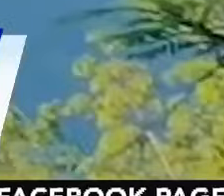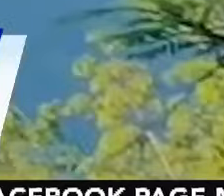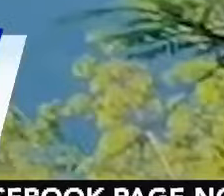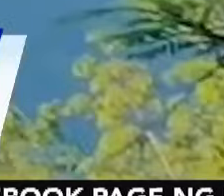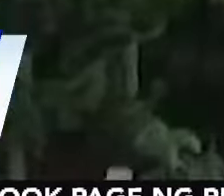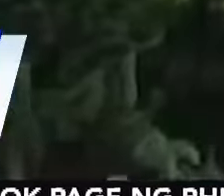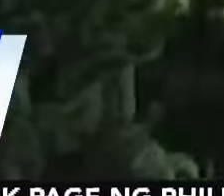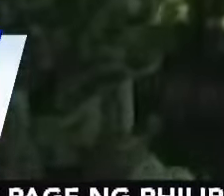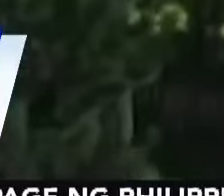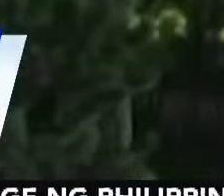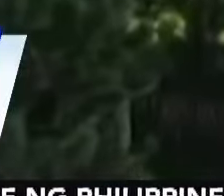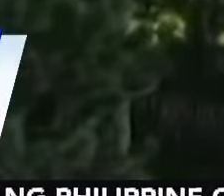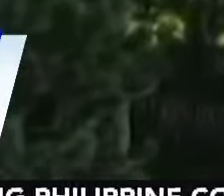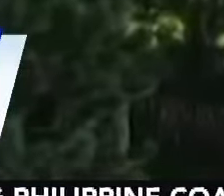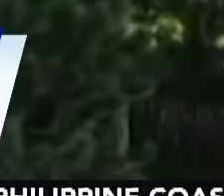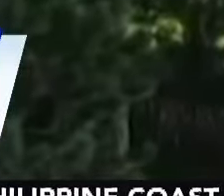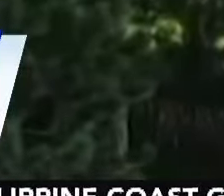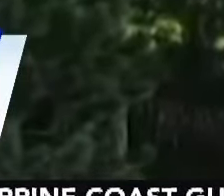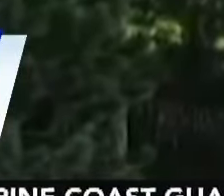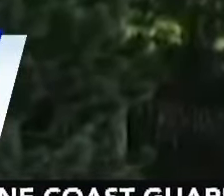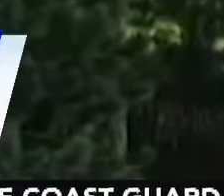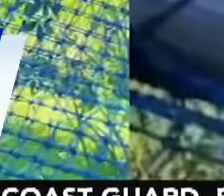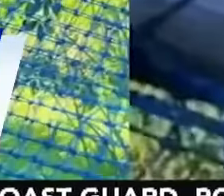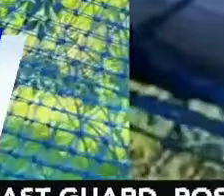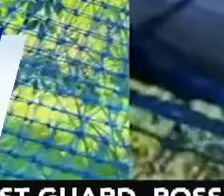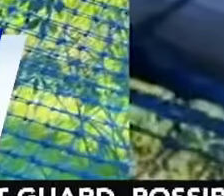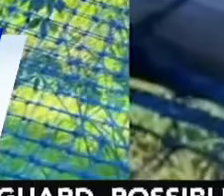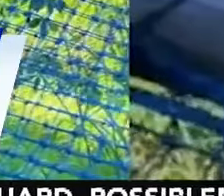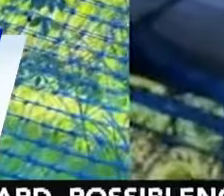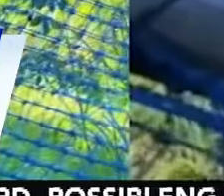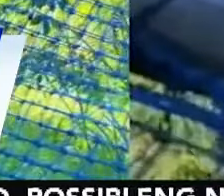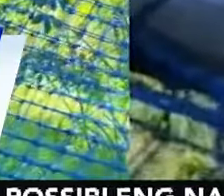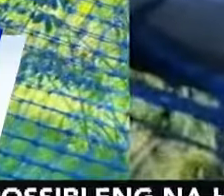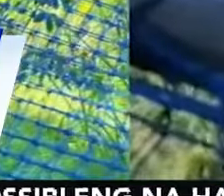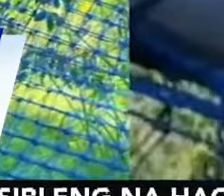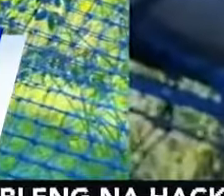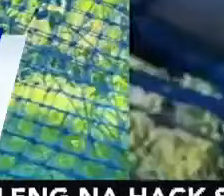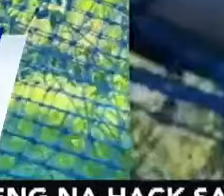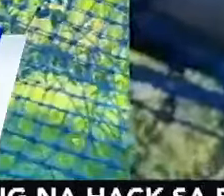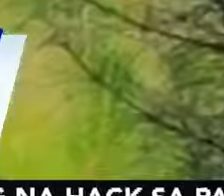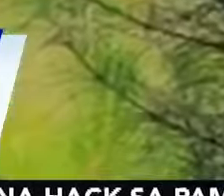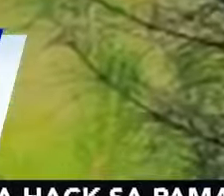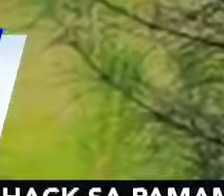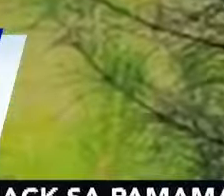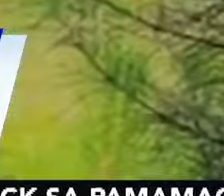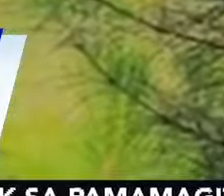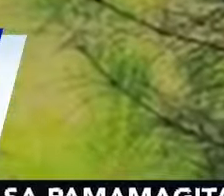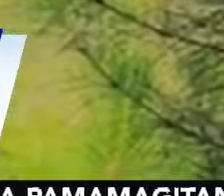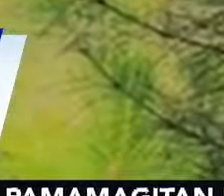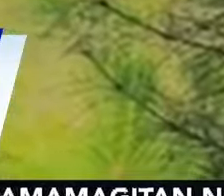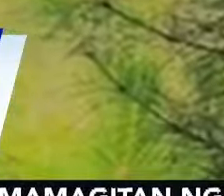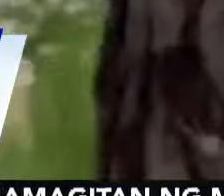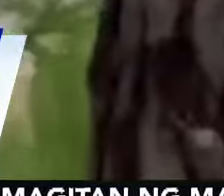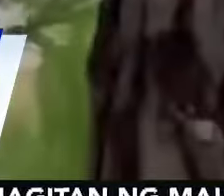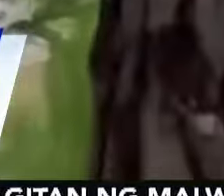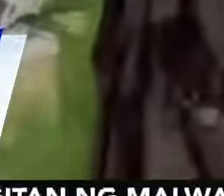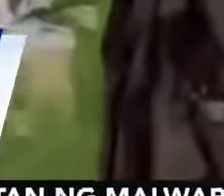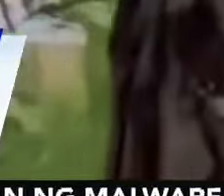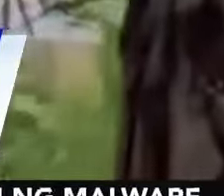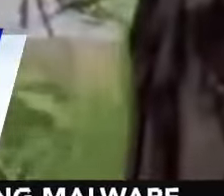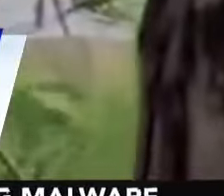Ma-enjoy rin ang extreme swing at mga hamok at nets sa gilid ng bangin. Sa mga nais